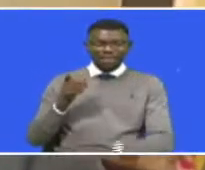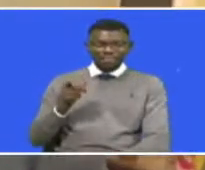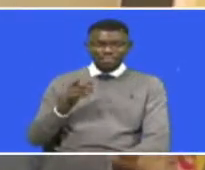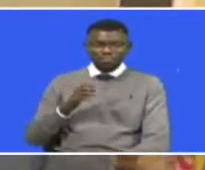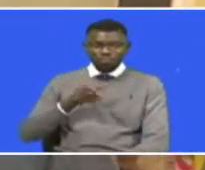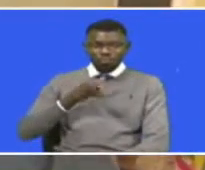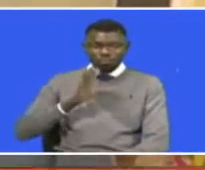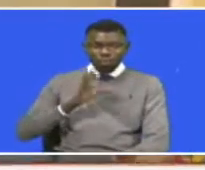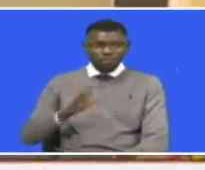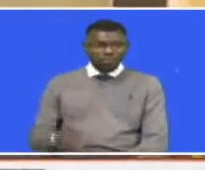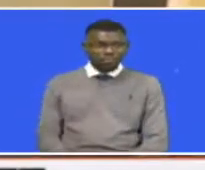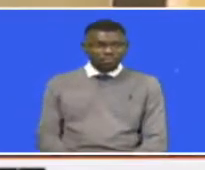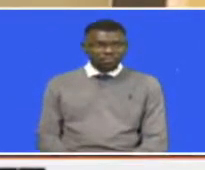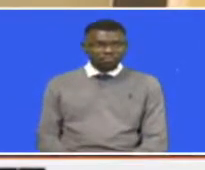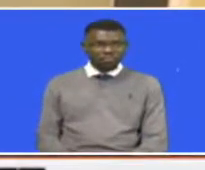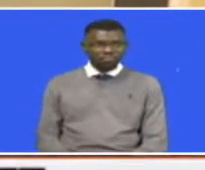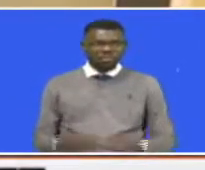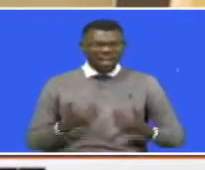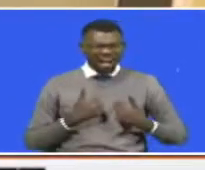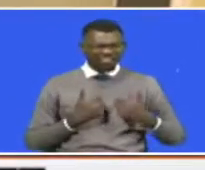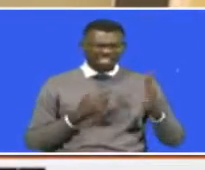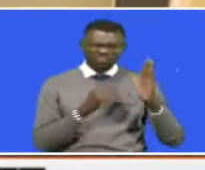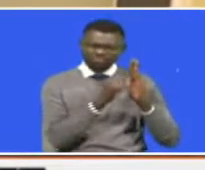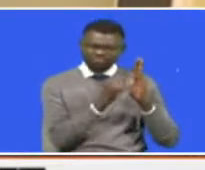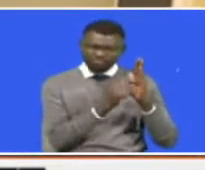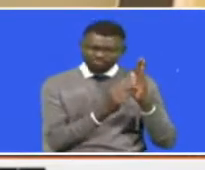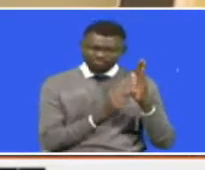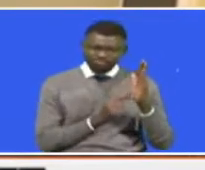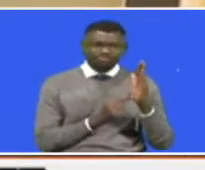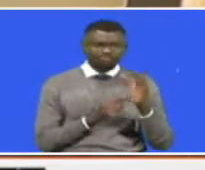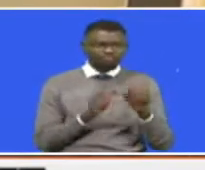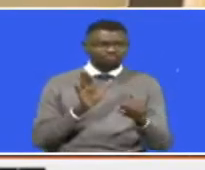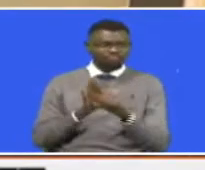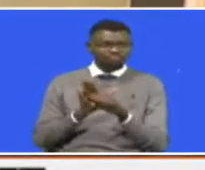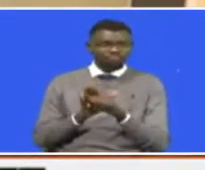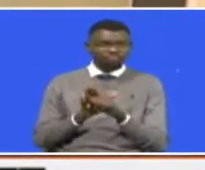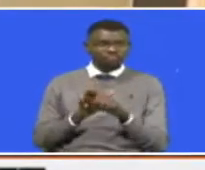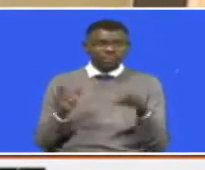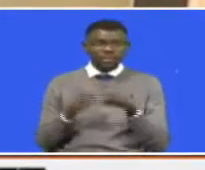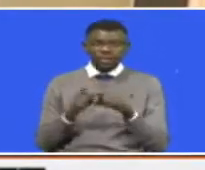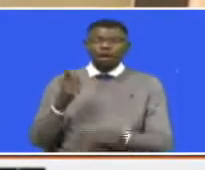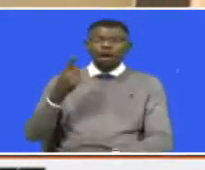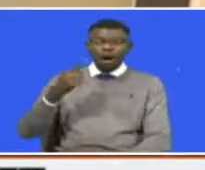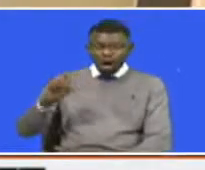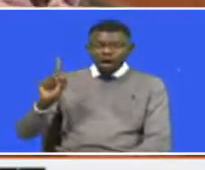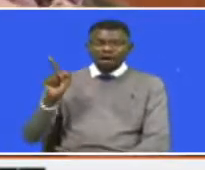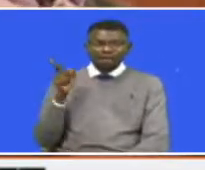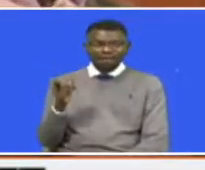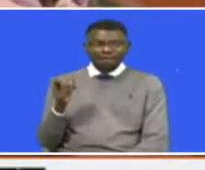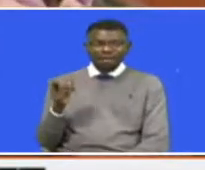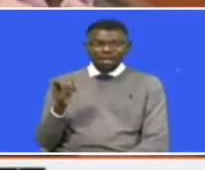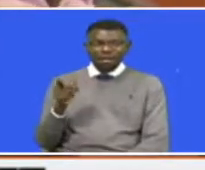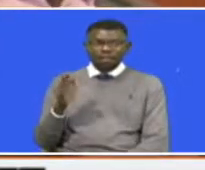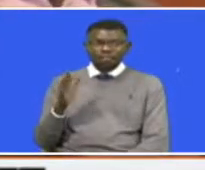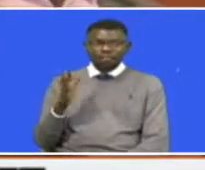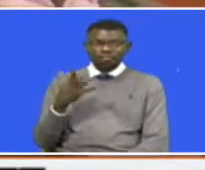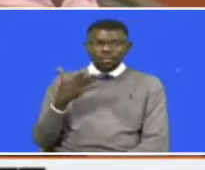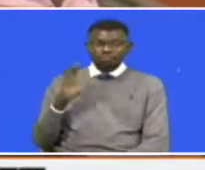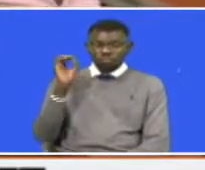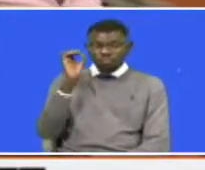Utalii katika Trans Nzoia iko na mambo mengi sana ya kuona. Vile umesema very correctly, kule Mount Elgon